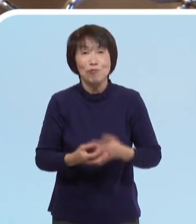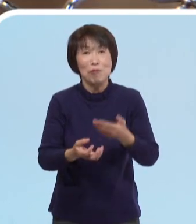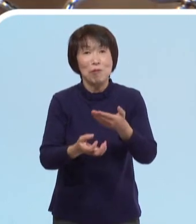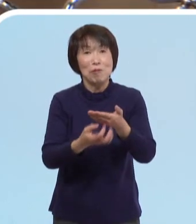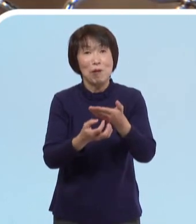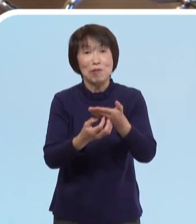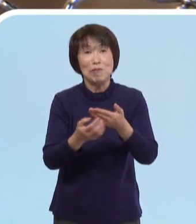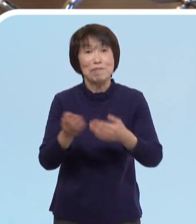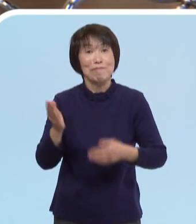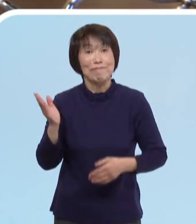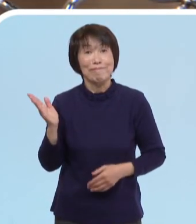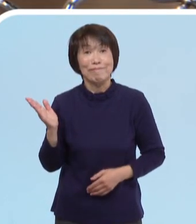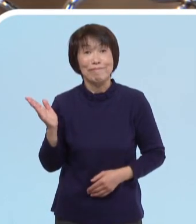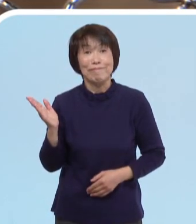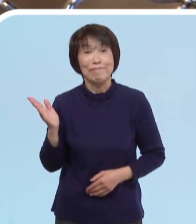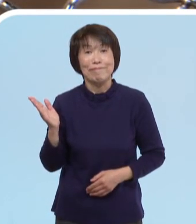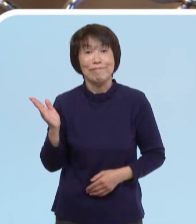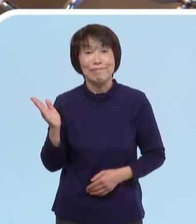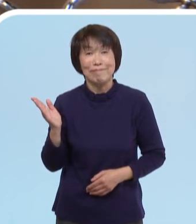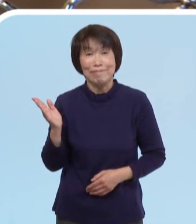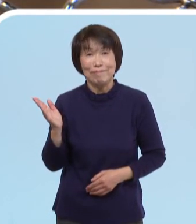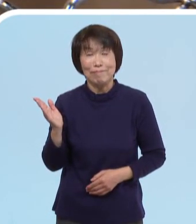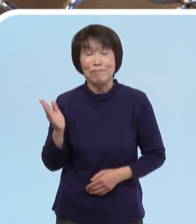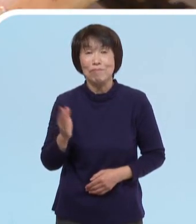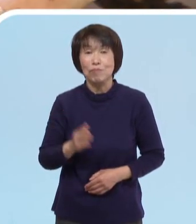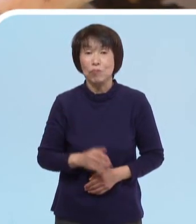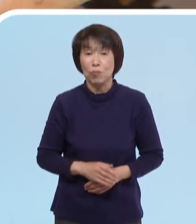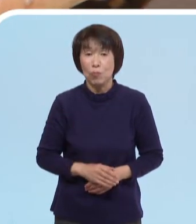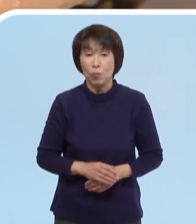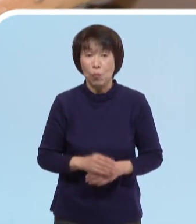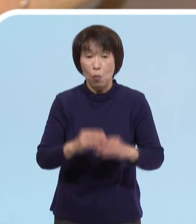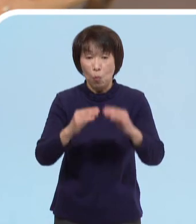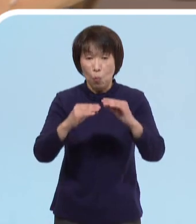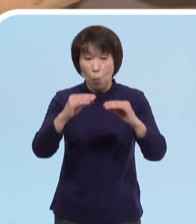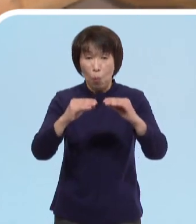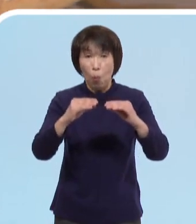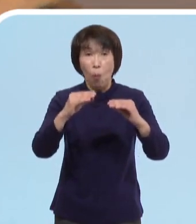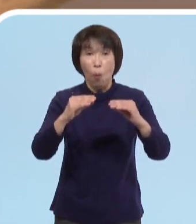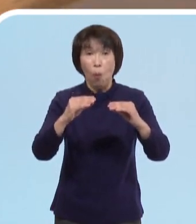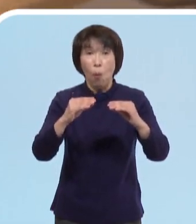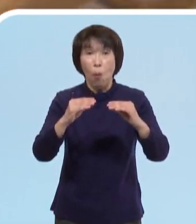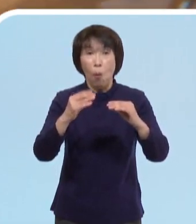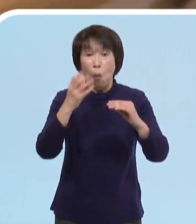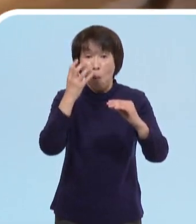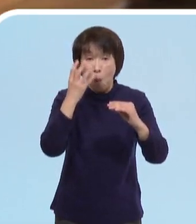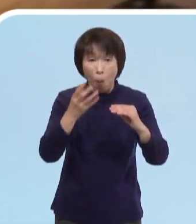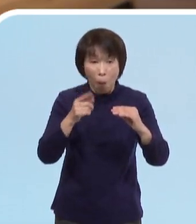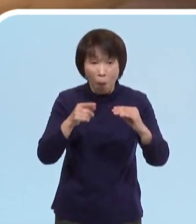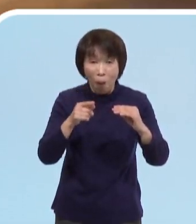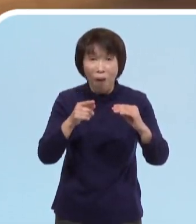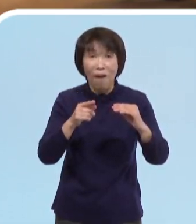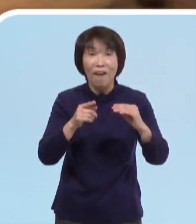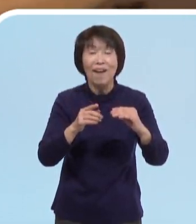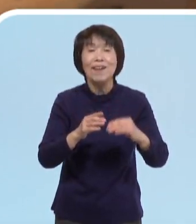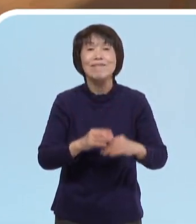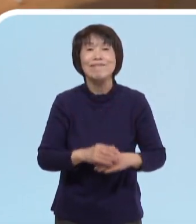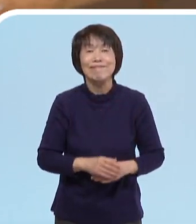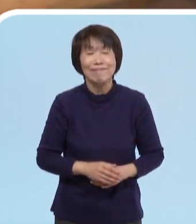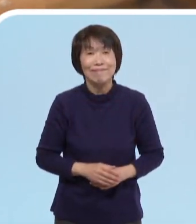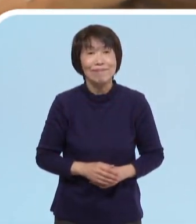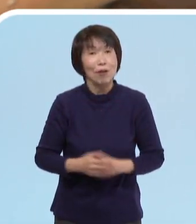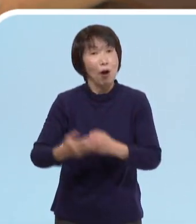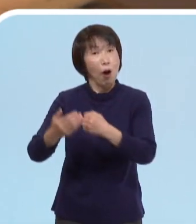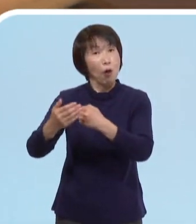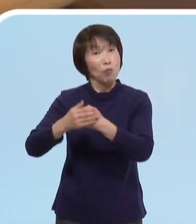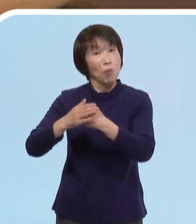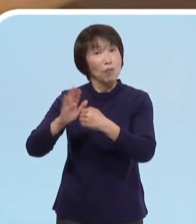続いては焼きガニ。炭火で焼くと新鮮なので身がビクンと動くんです。ここでもカニ